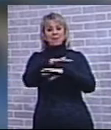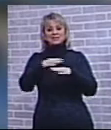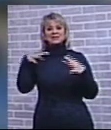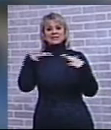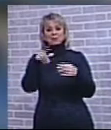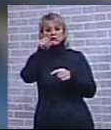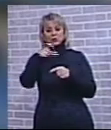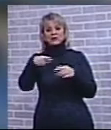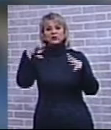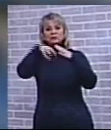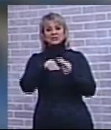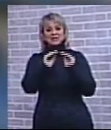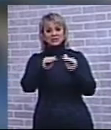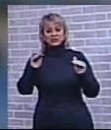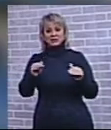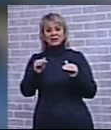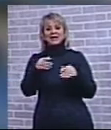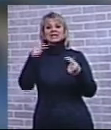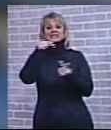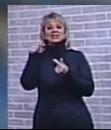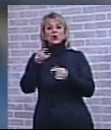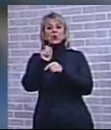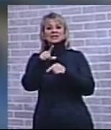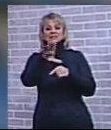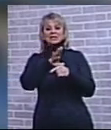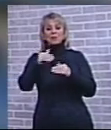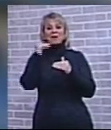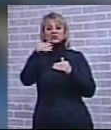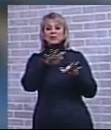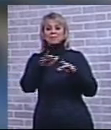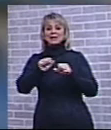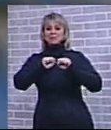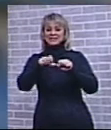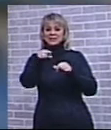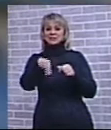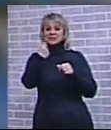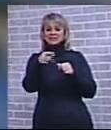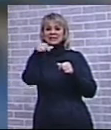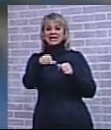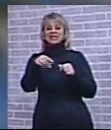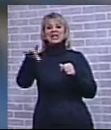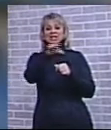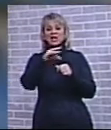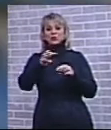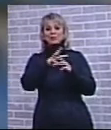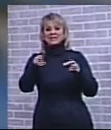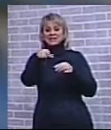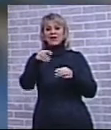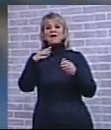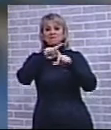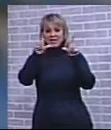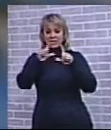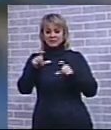скопления людей, в том числе детей. Соответствующие указания по повышению мер безопасности даны региональным министерствам и